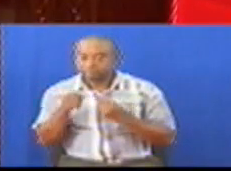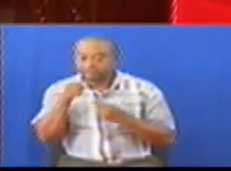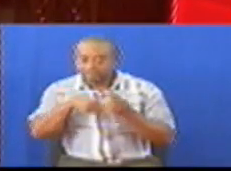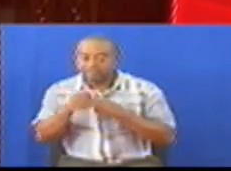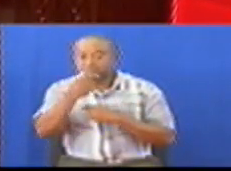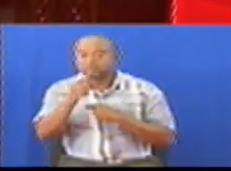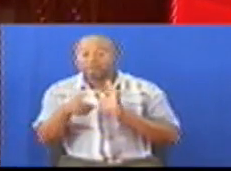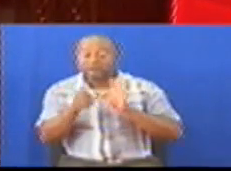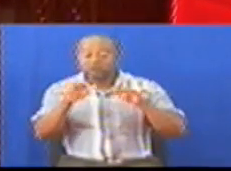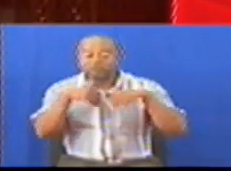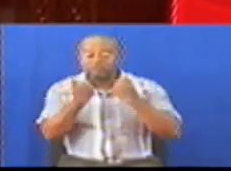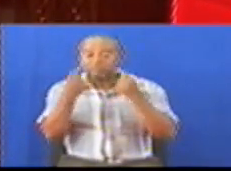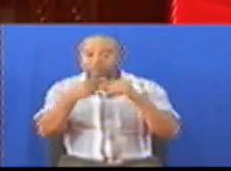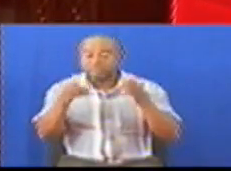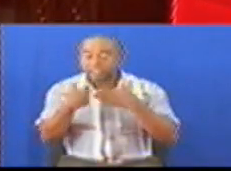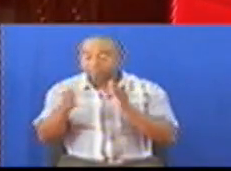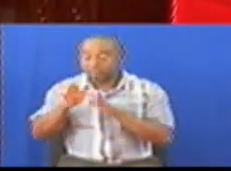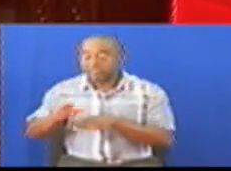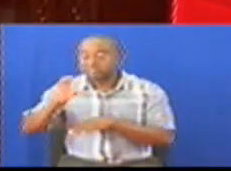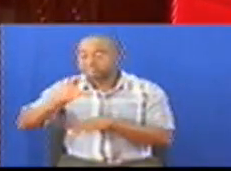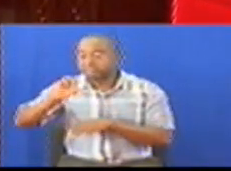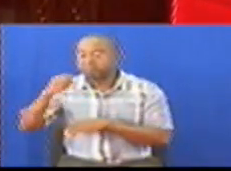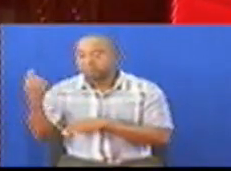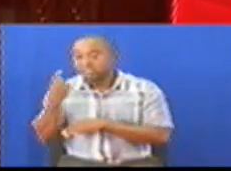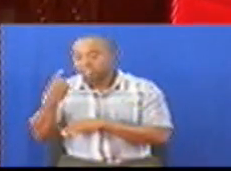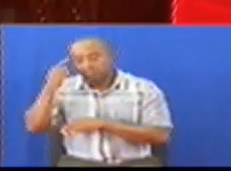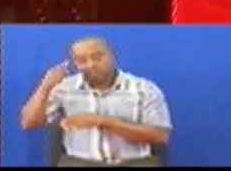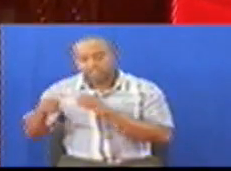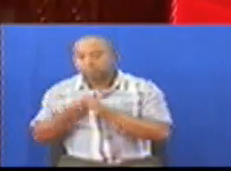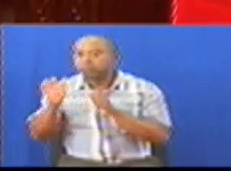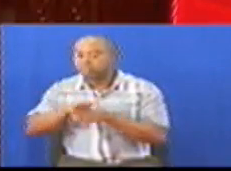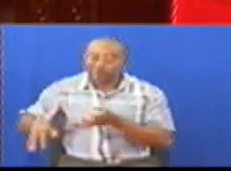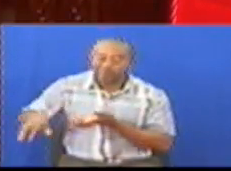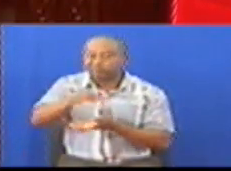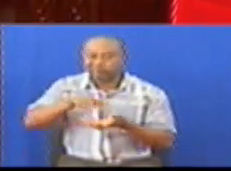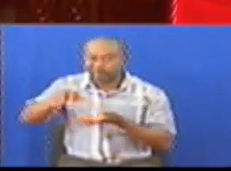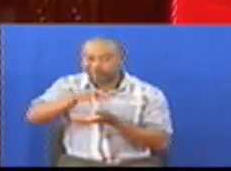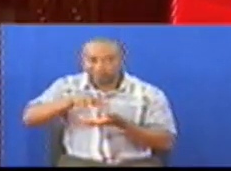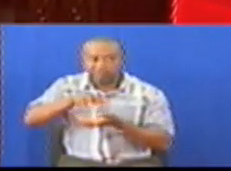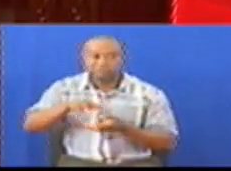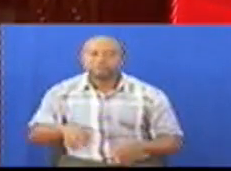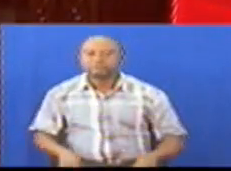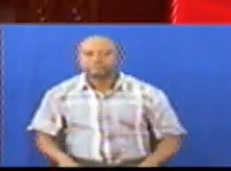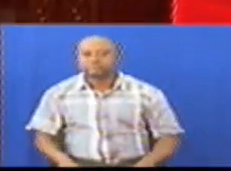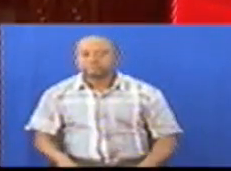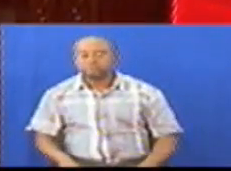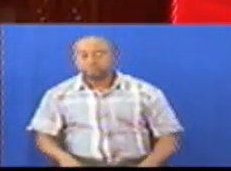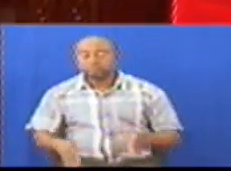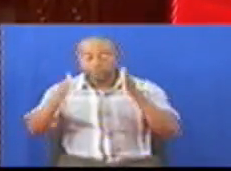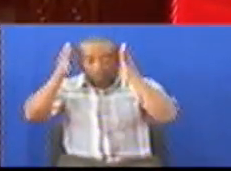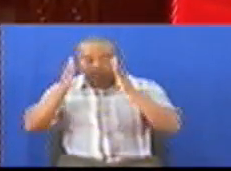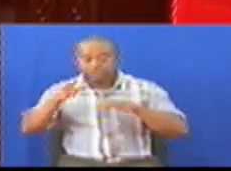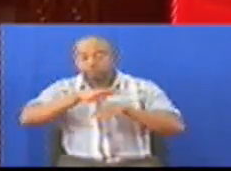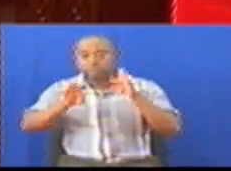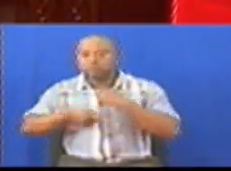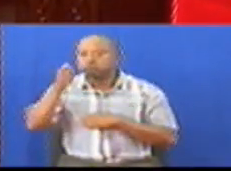ingekuwa imeongozwa na serikali ya chama tofauti na Chama cha Mapinduzi. Mheshimiwa Naibu Spika, nitoe pole